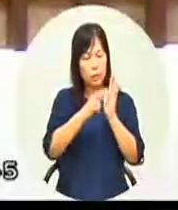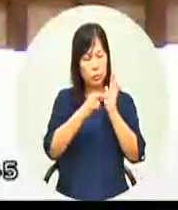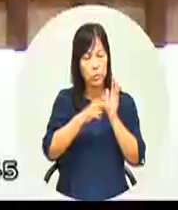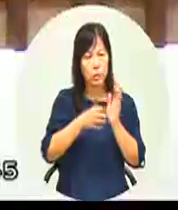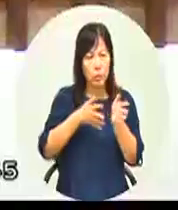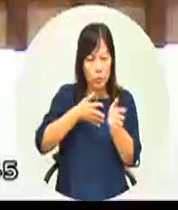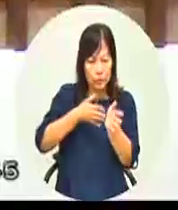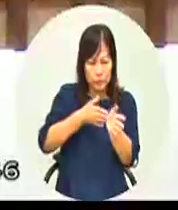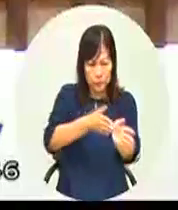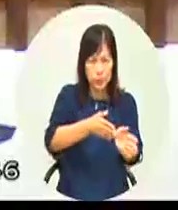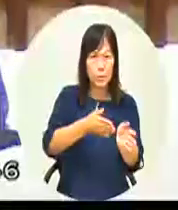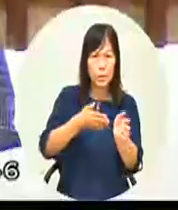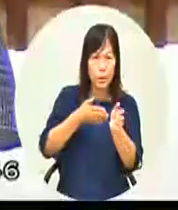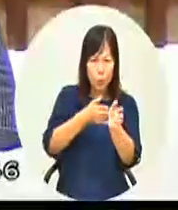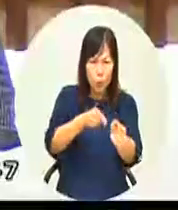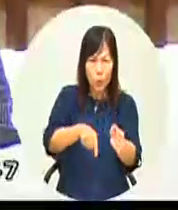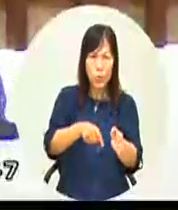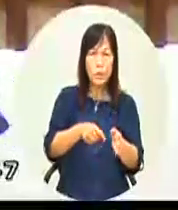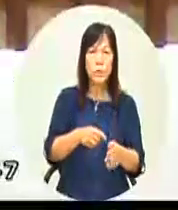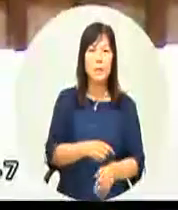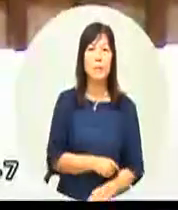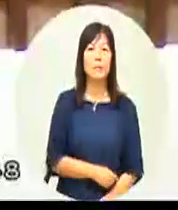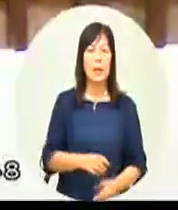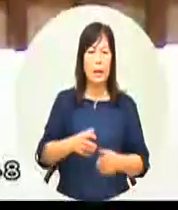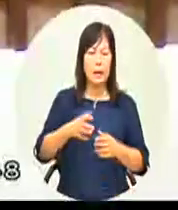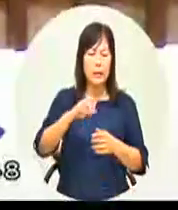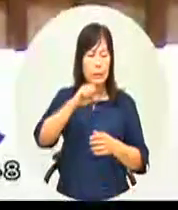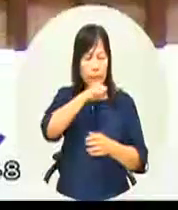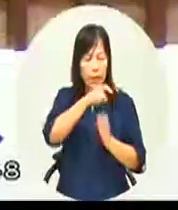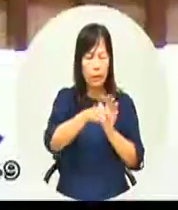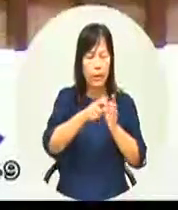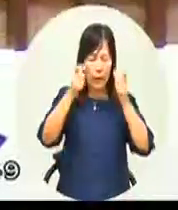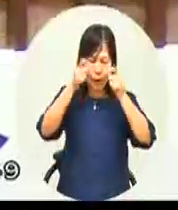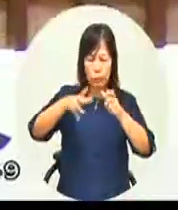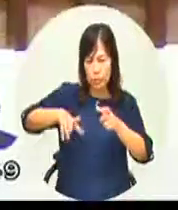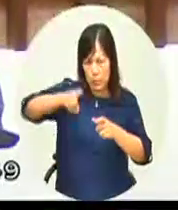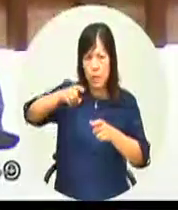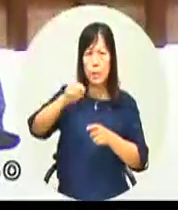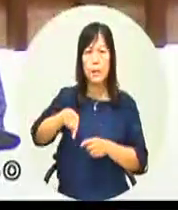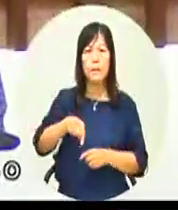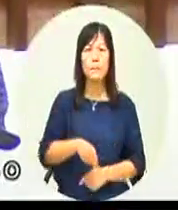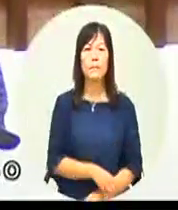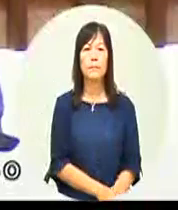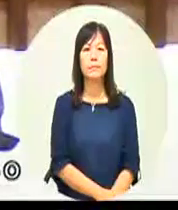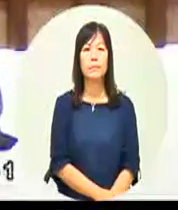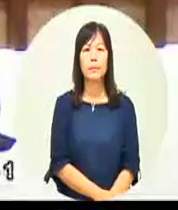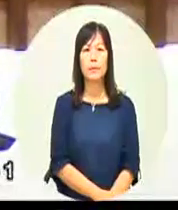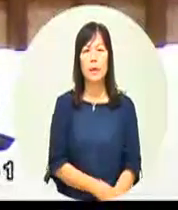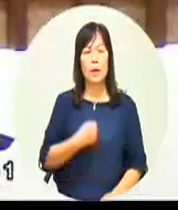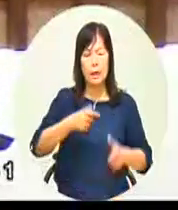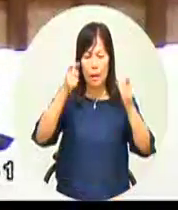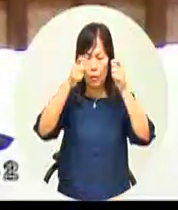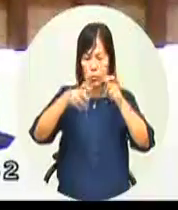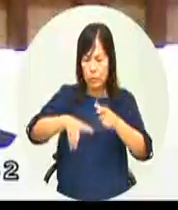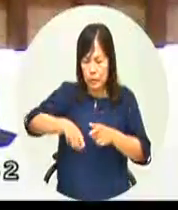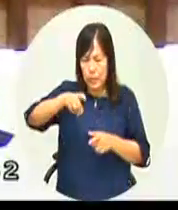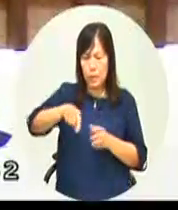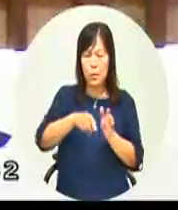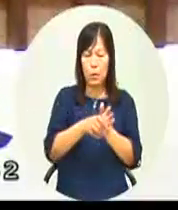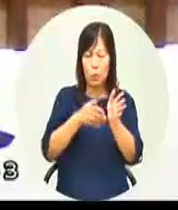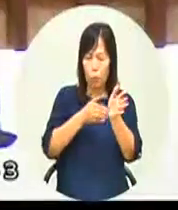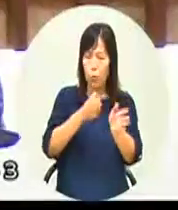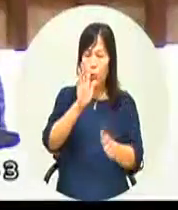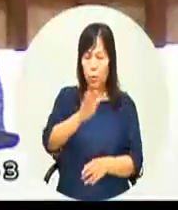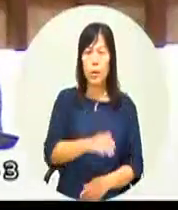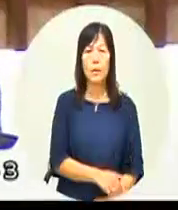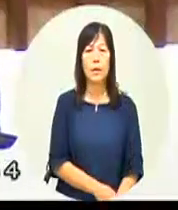其实轻轨呢，这个也是台湾高雄创举第一个开始来做轻轨了哈。当然，现在我们